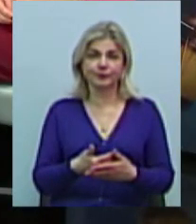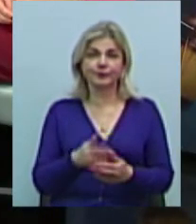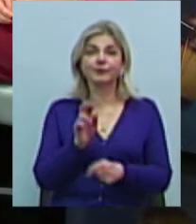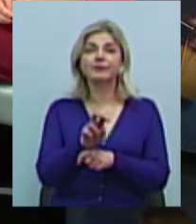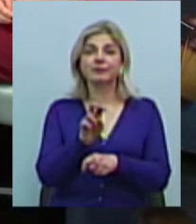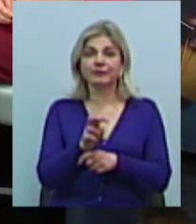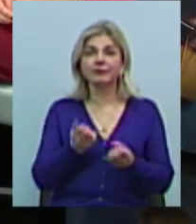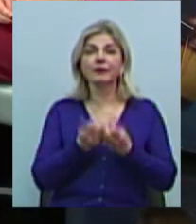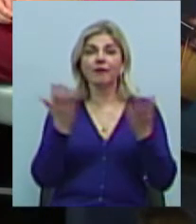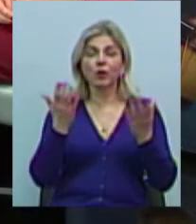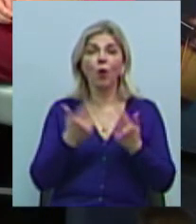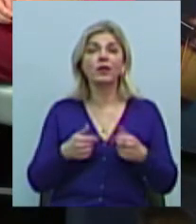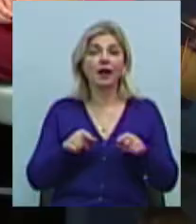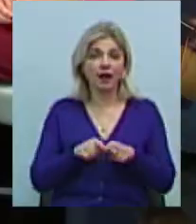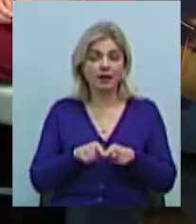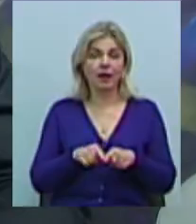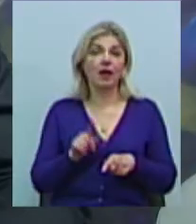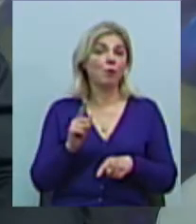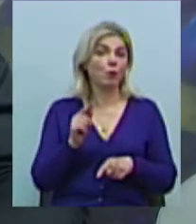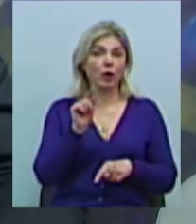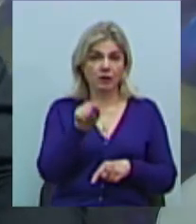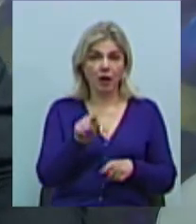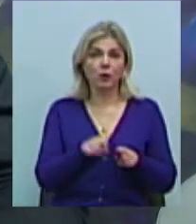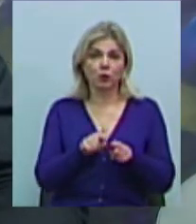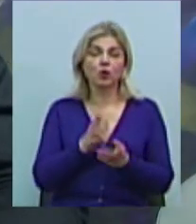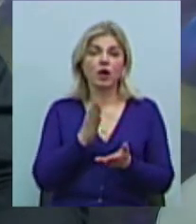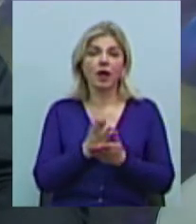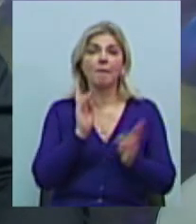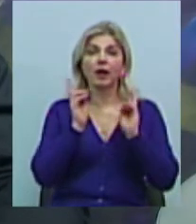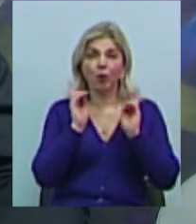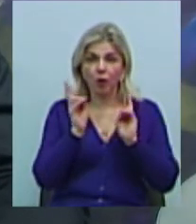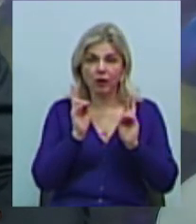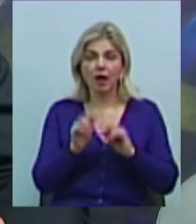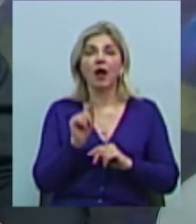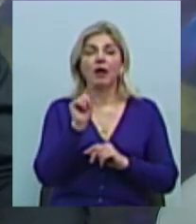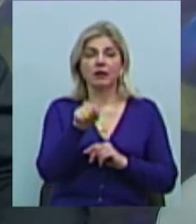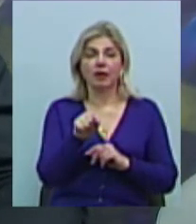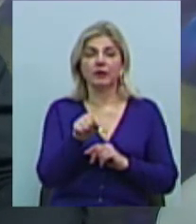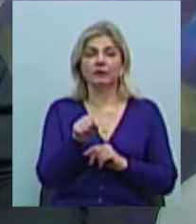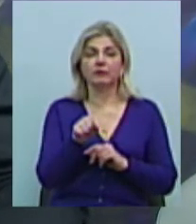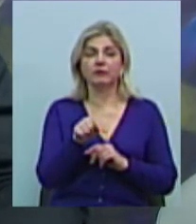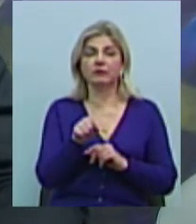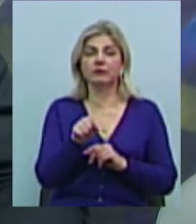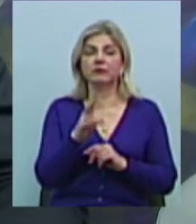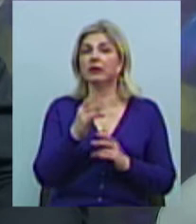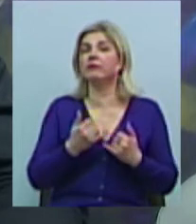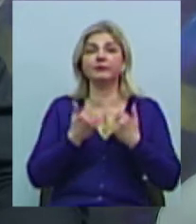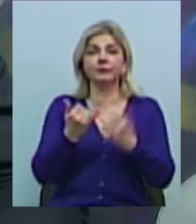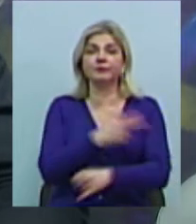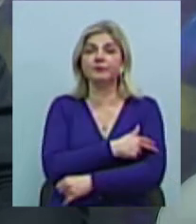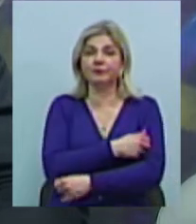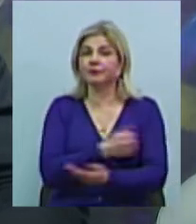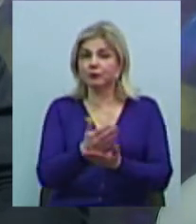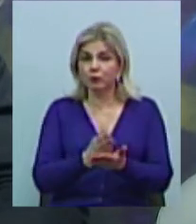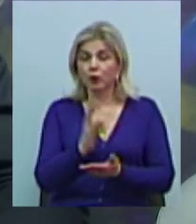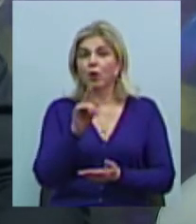відвідували денне відділення, тому що там теж є перукарні, там не надаються медичні послуги, але там є